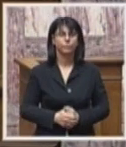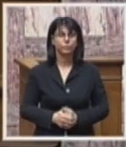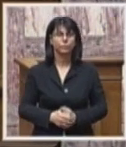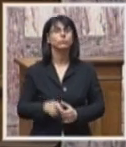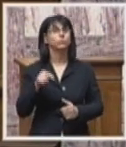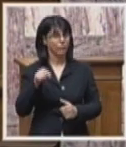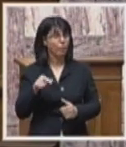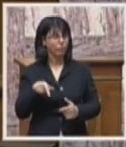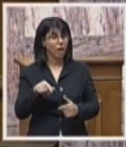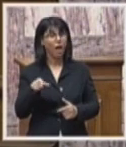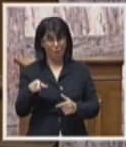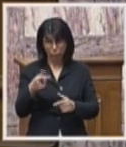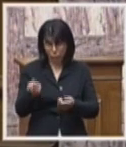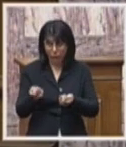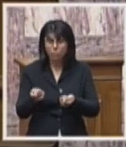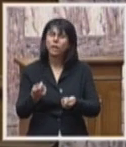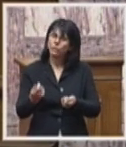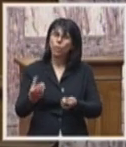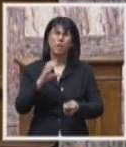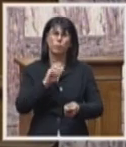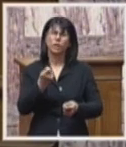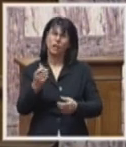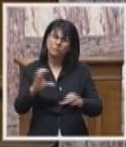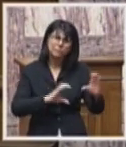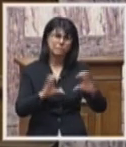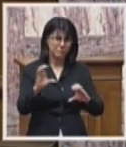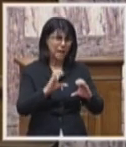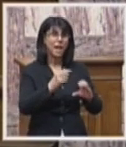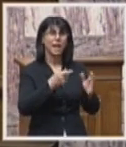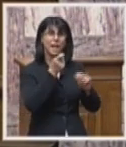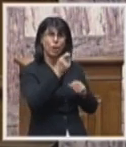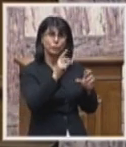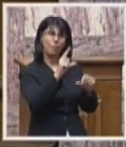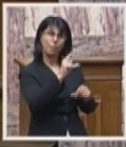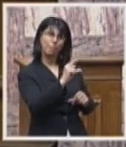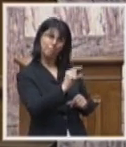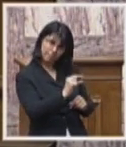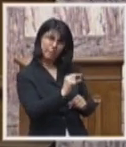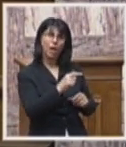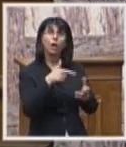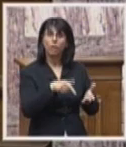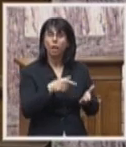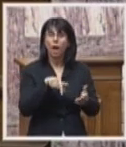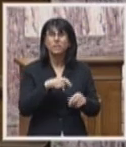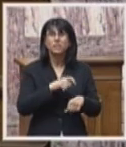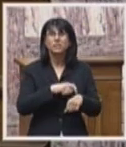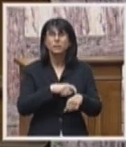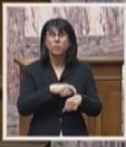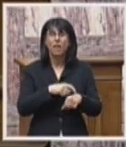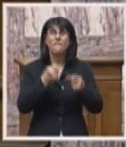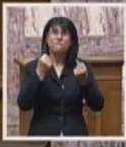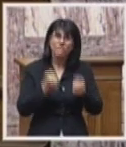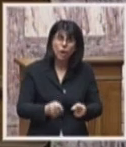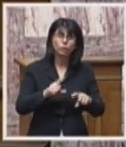βεβαίως σημαντικά ποσά, θα μειώσουν το χρέος, καθιστώντας αυτό το χρέος, το βάρος στον ελληνικό λαό που το πληρώνει σήμερα,